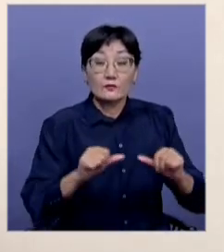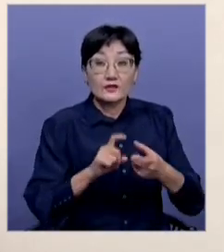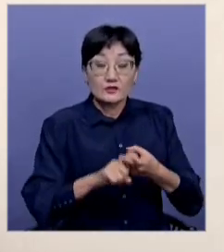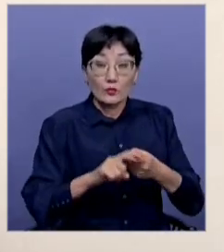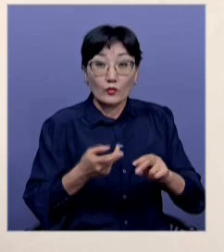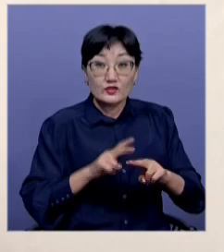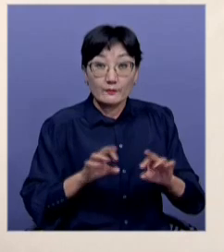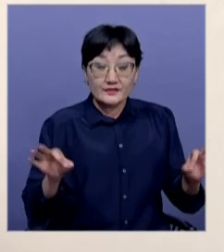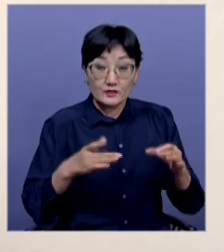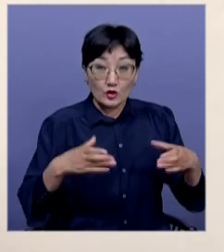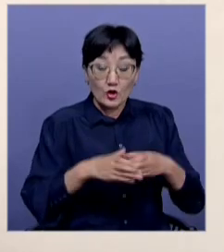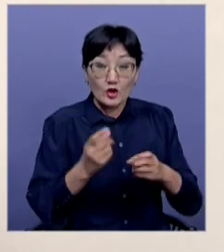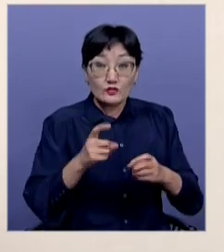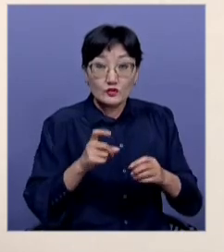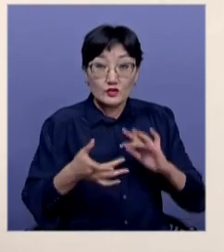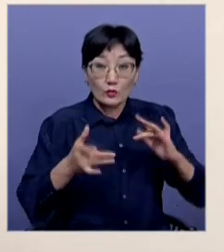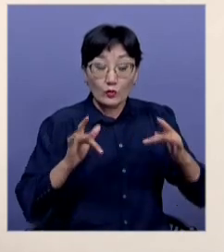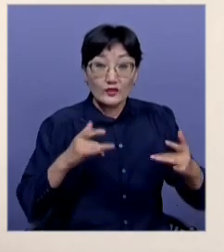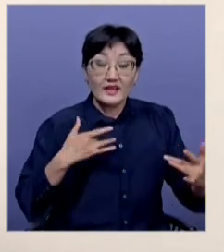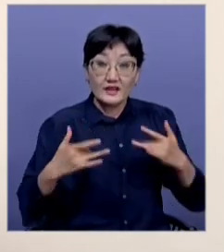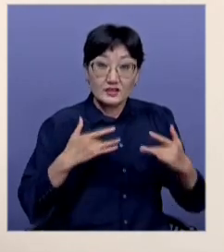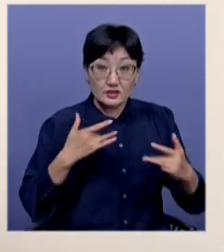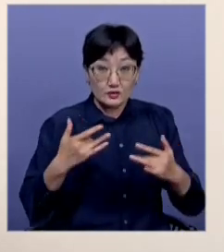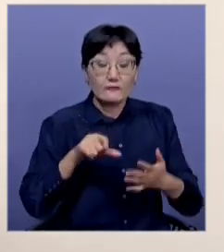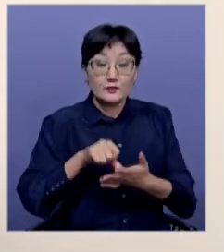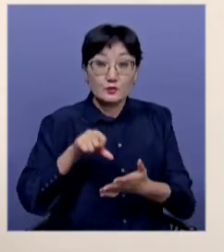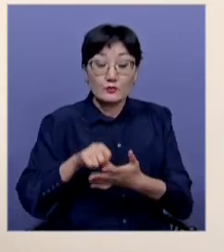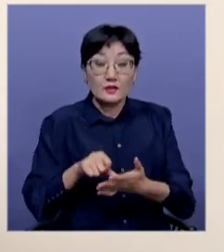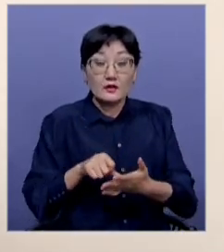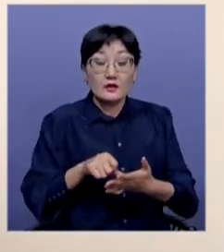оркестрі жүздеген онлайн концерттер бердік. Оны